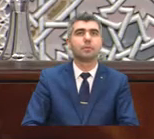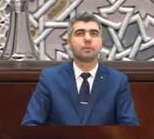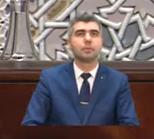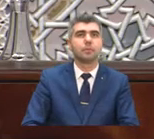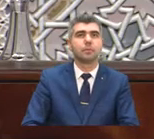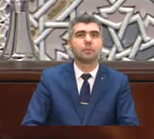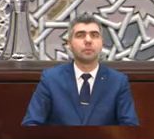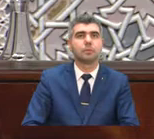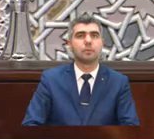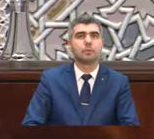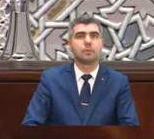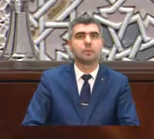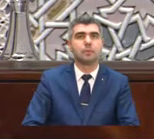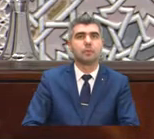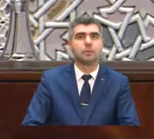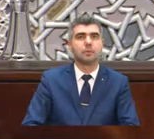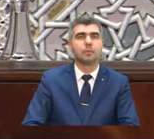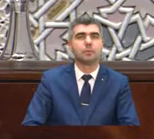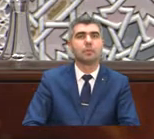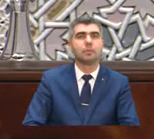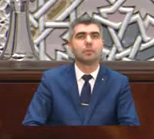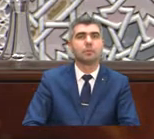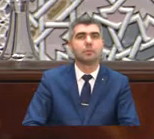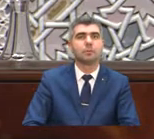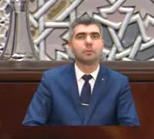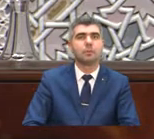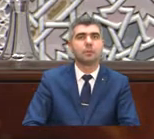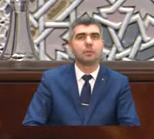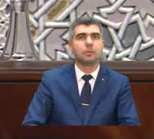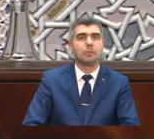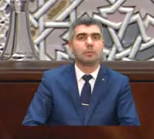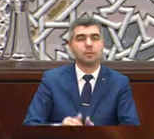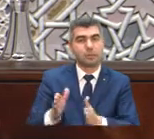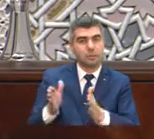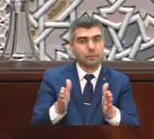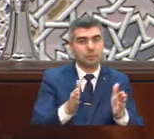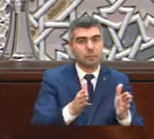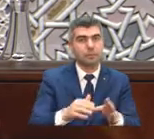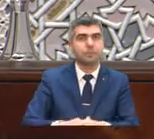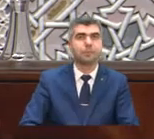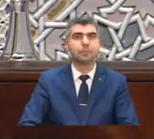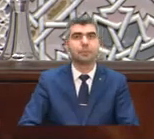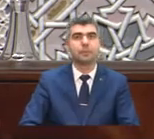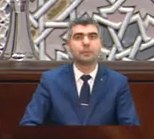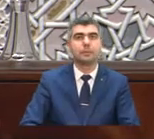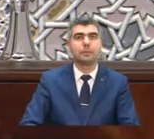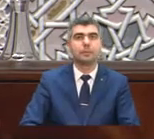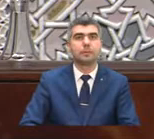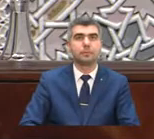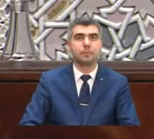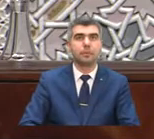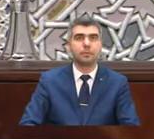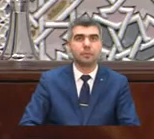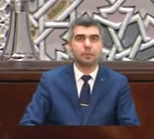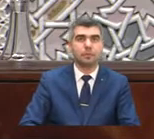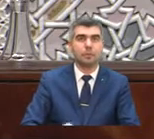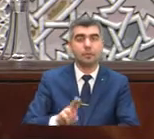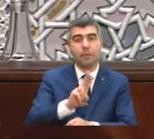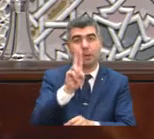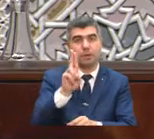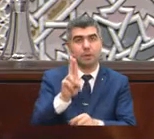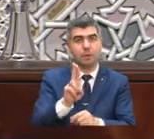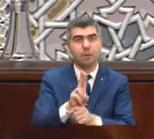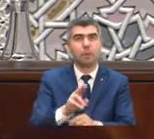30 ثانية إضافية لكل الفريق. شكرا شكرا شكرا سيد رئيس. نمر إلى السؤال